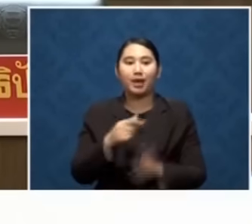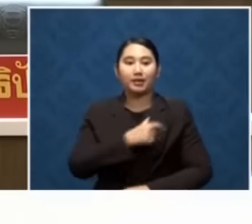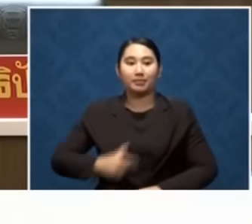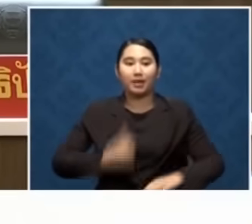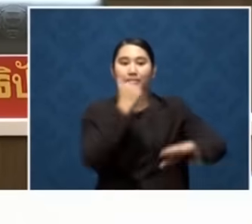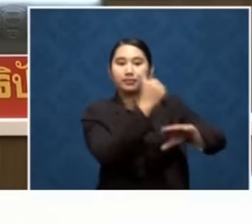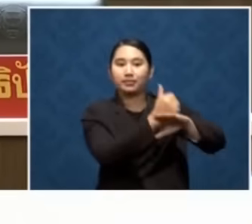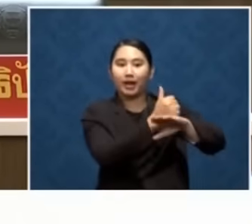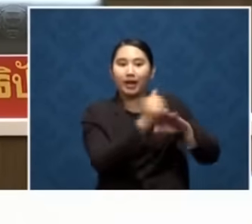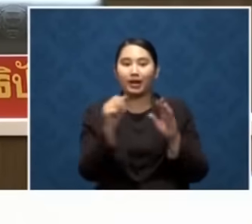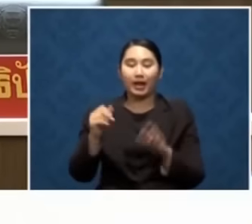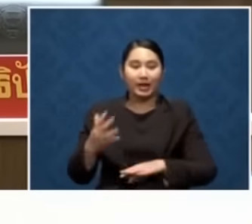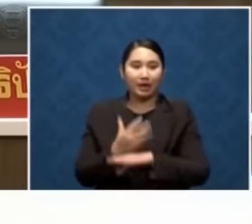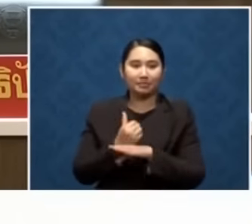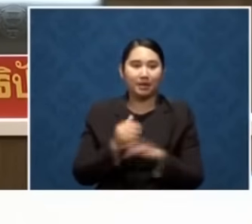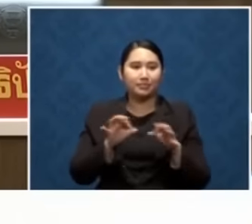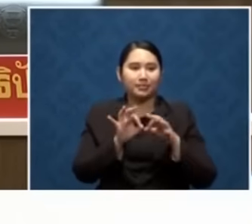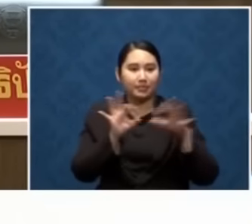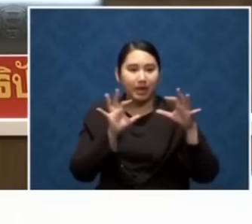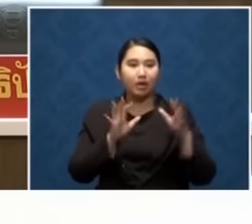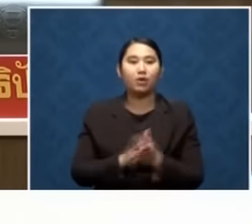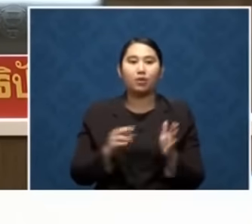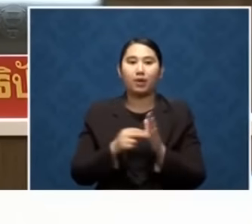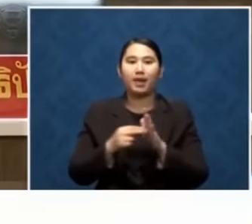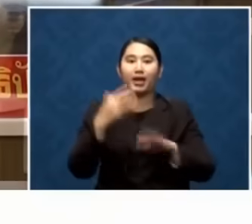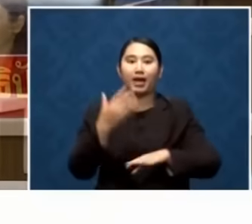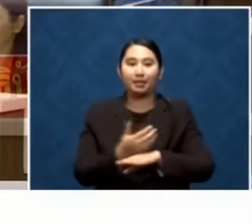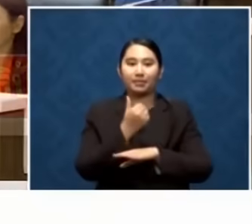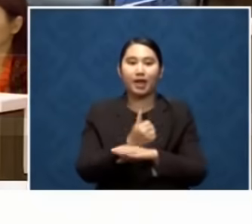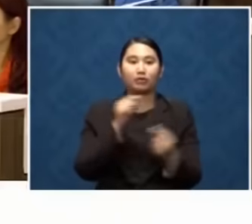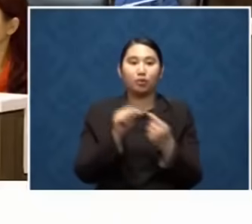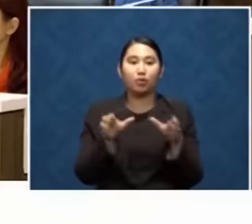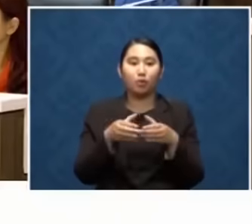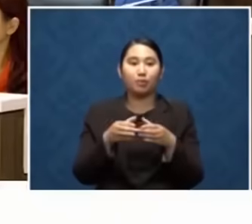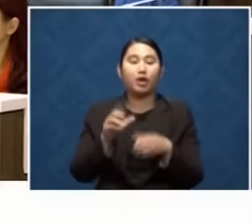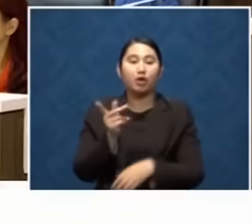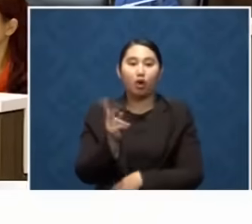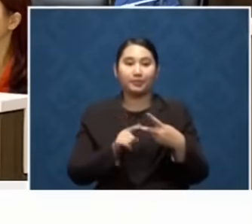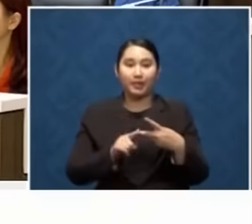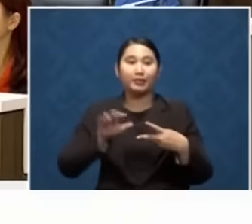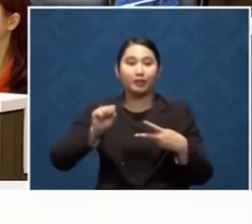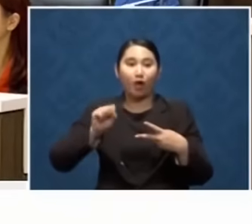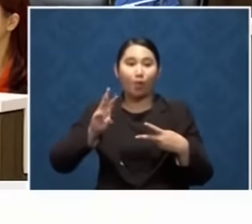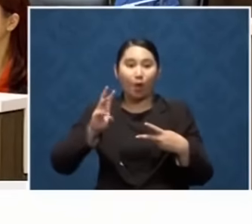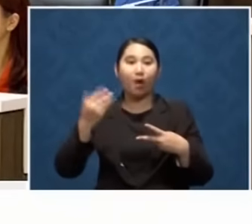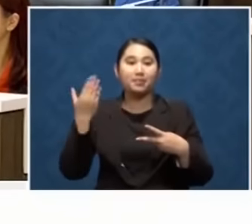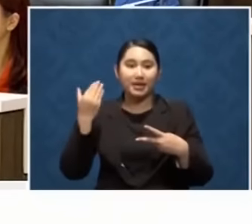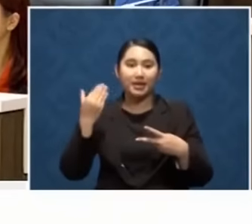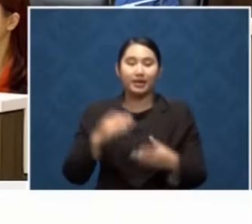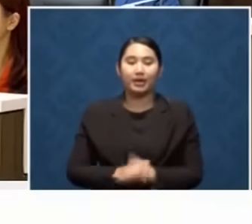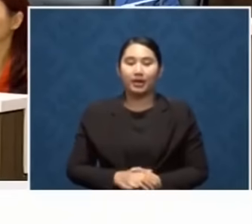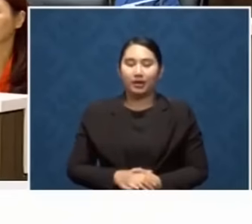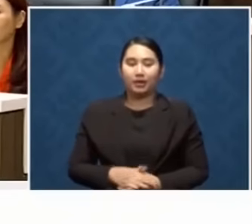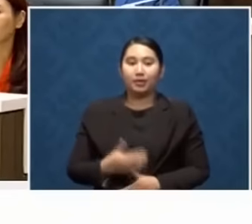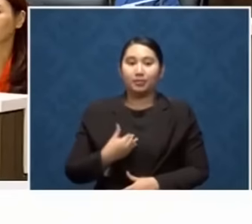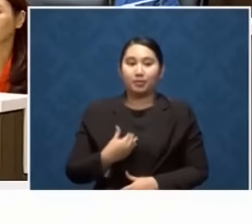การเมืองและท่านใช้ทรงอำนาจผ่านครม.อยู่แล้วนะครับตรงนี้เนี่ยไม่ได้เป็นประเด็นผมต้องขอยืนยันผ่